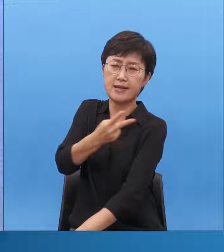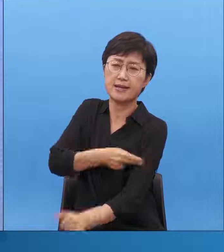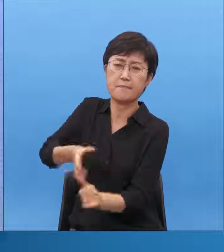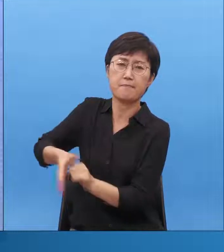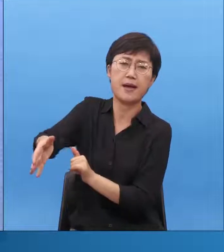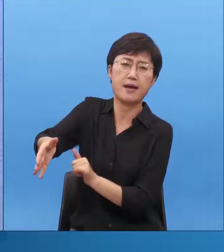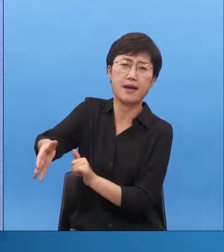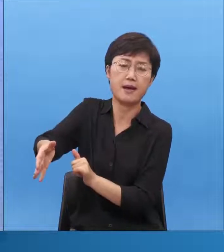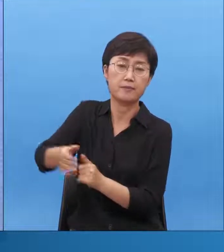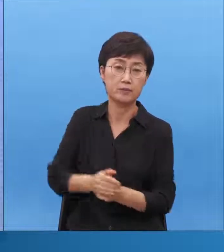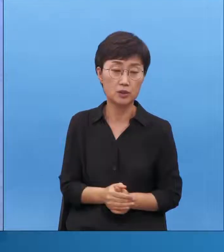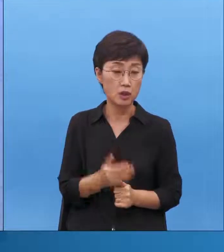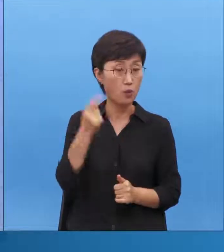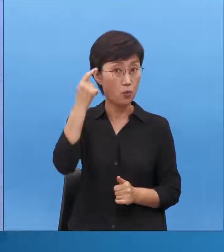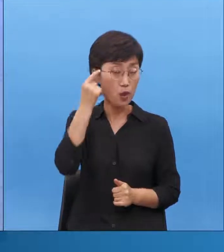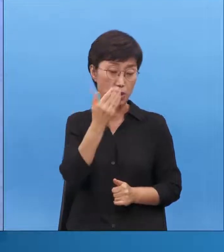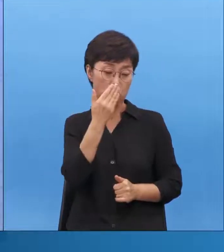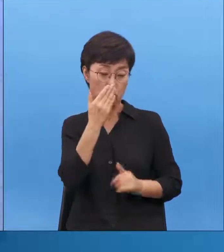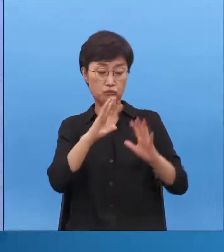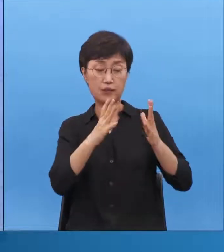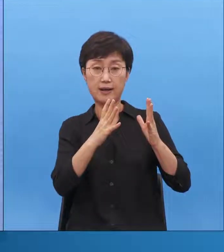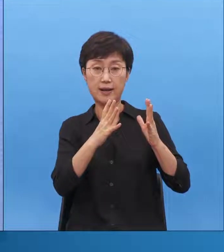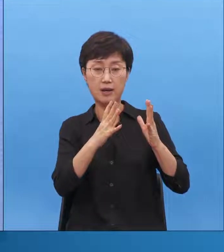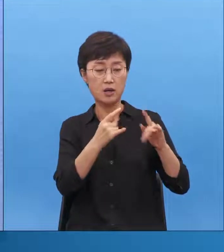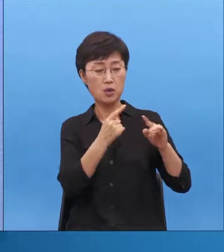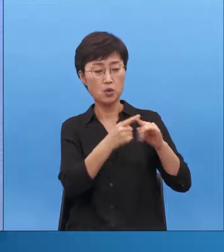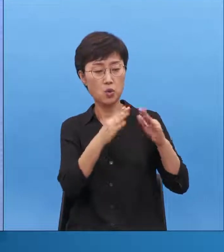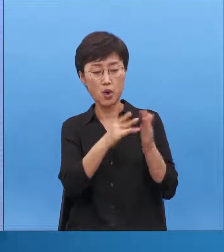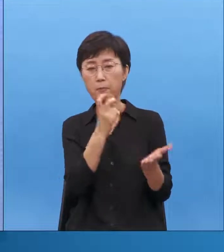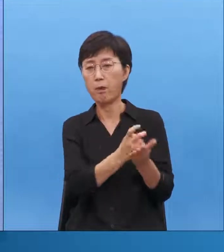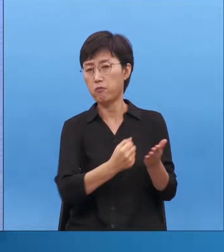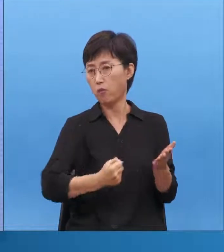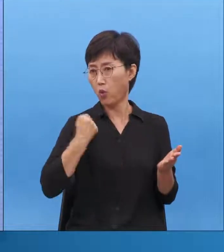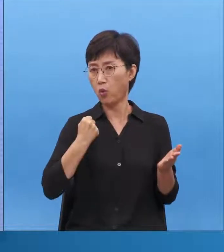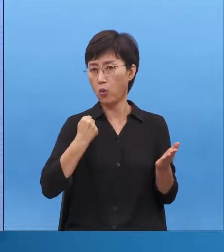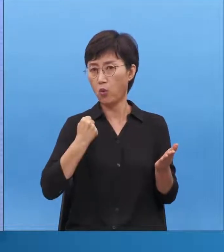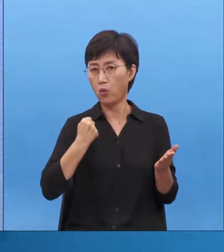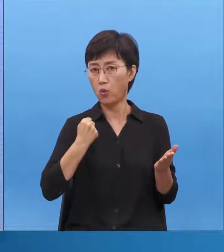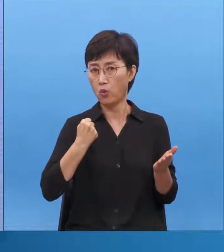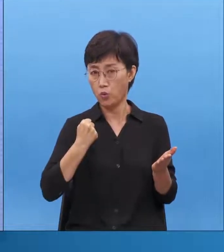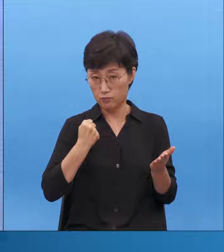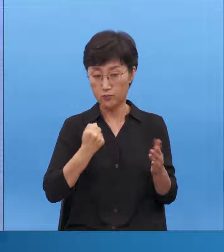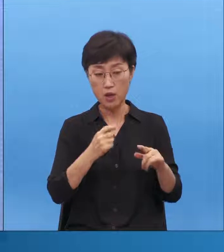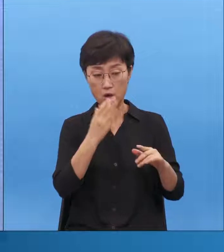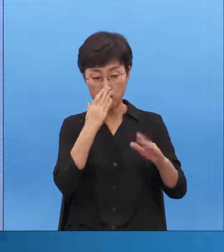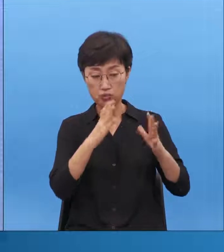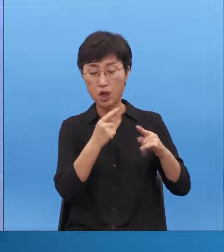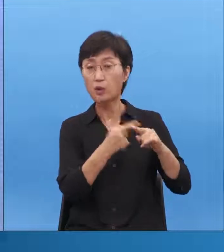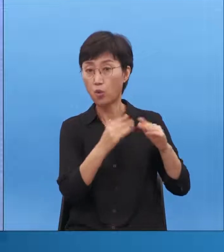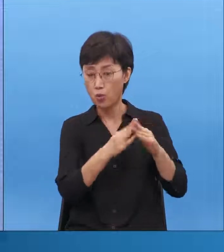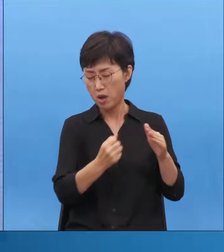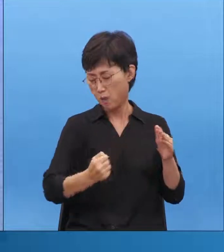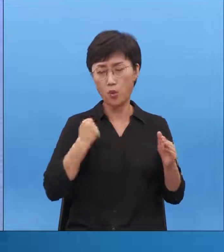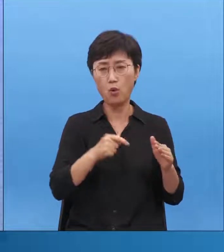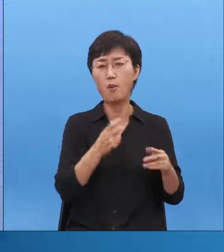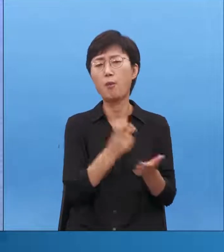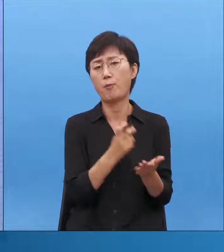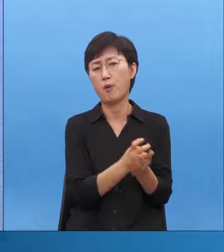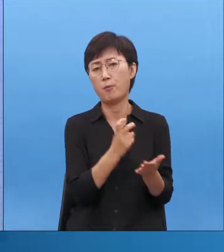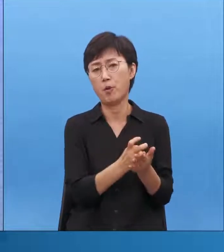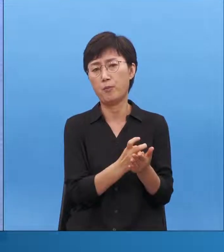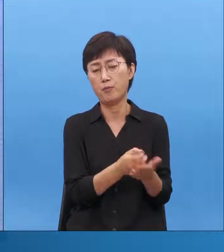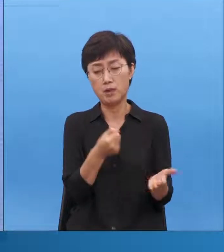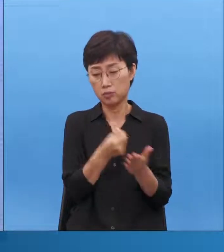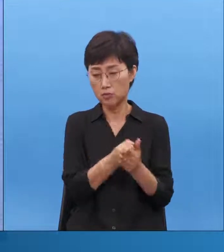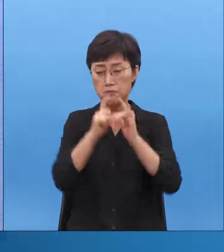유대 나라는 교회가 법이 국가이기 때문에 결정하면 끝이에요. And during that time for the Jews, with the church makes a law and decides on something, that